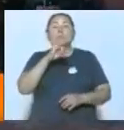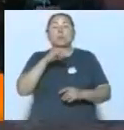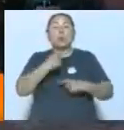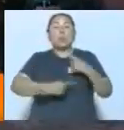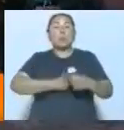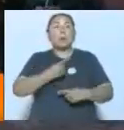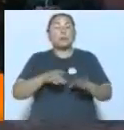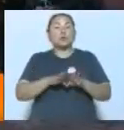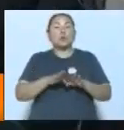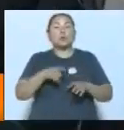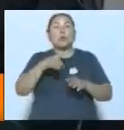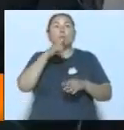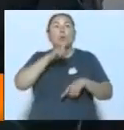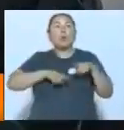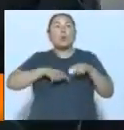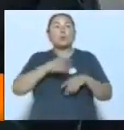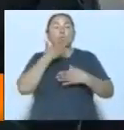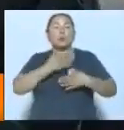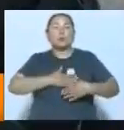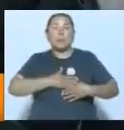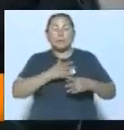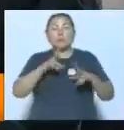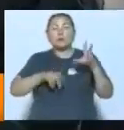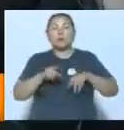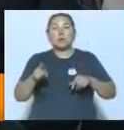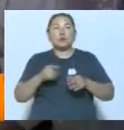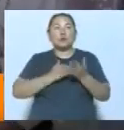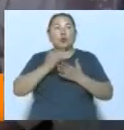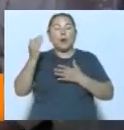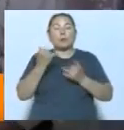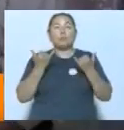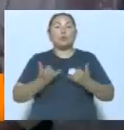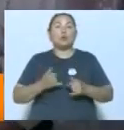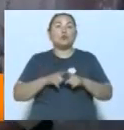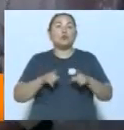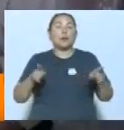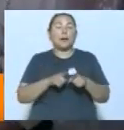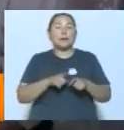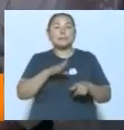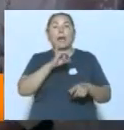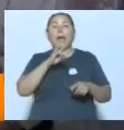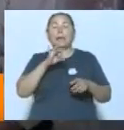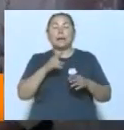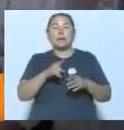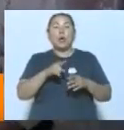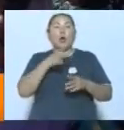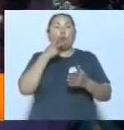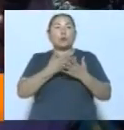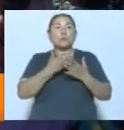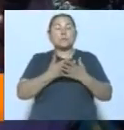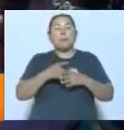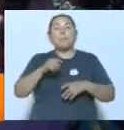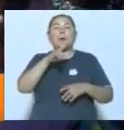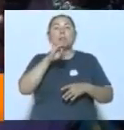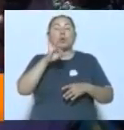елін жерін отанын сүйуді бойына сіңіріп тәрбиелеудің маңызы өте жоғары. Бүгінгі шара соның айқын көрінісінің бірі. Патриоттар